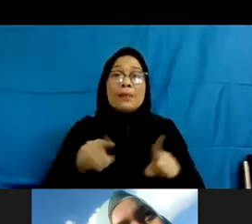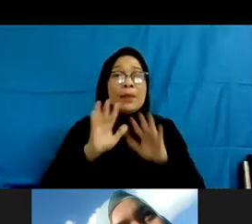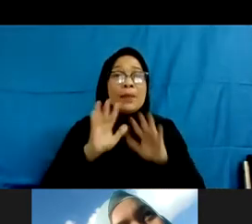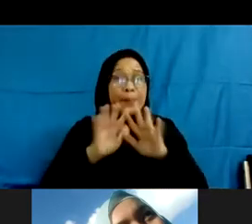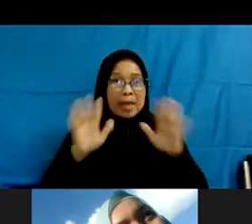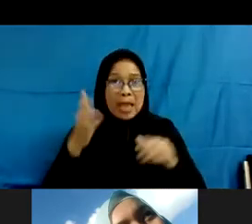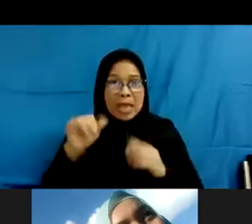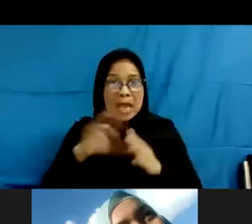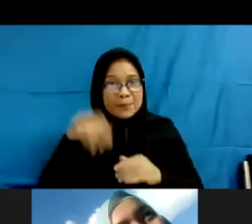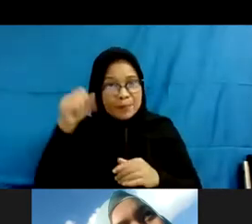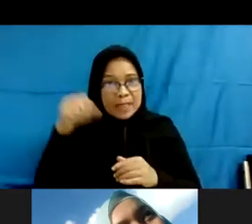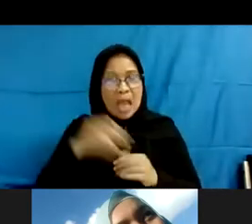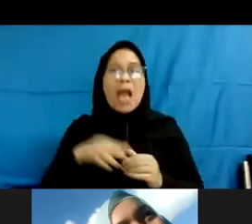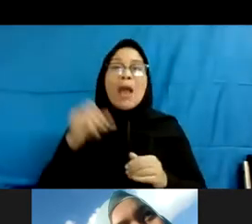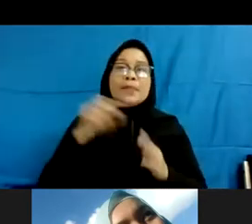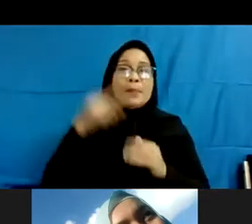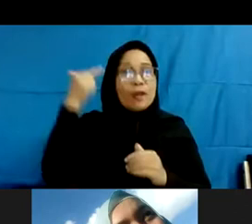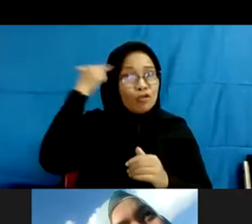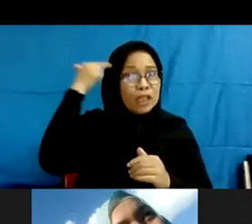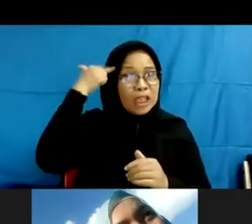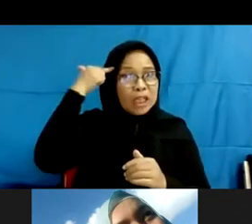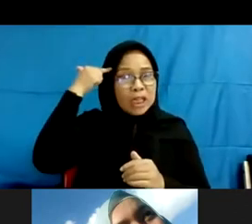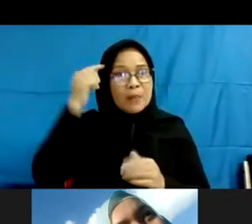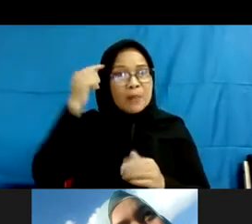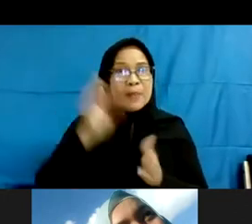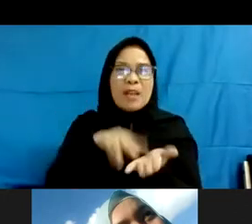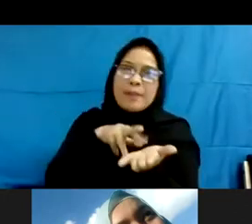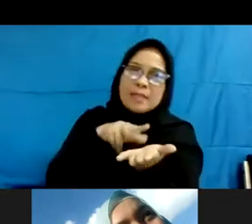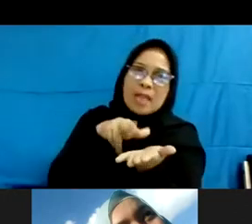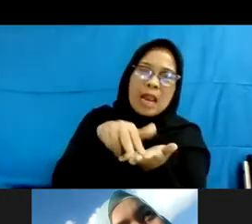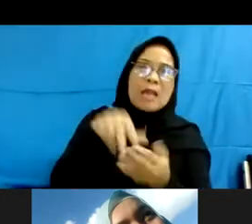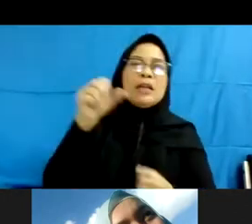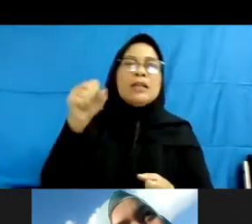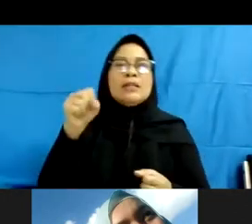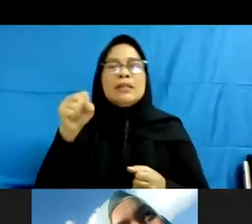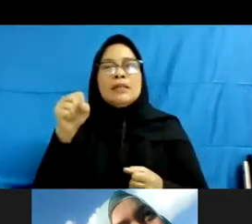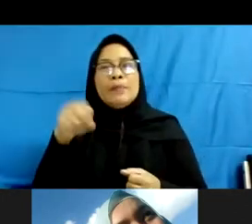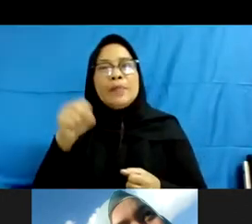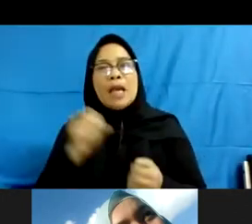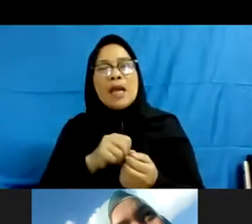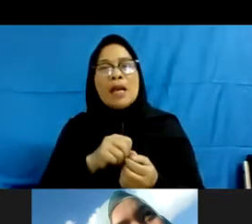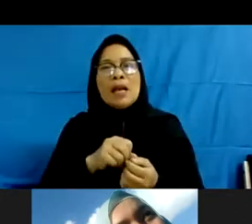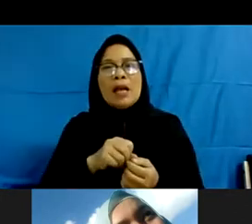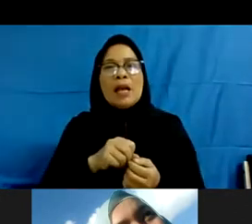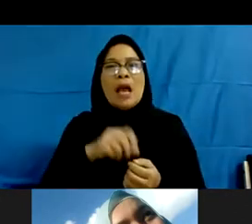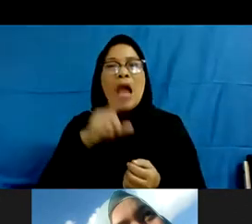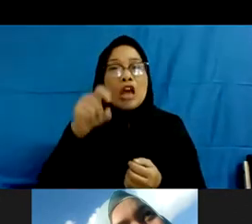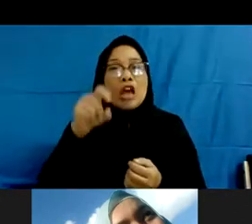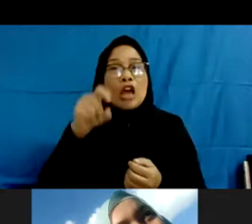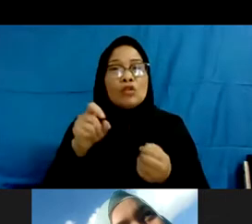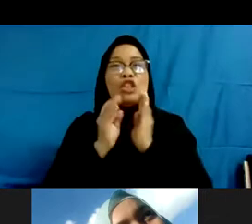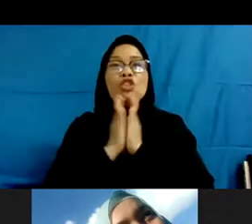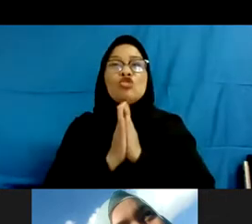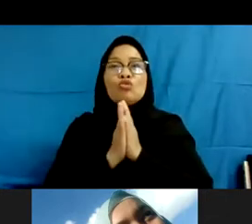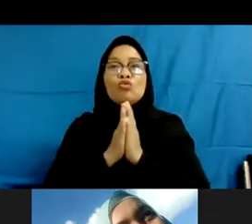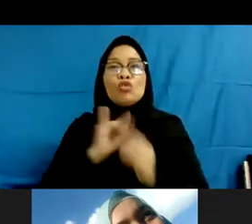masih bisa berpikir, bisa menganalisis, bisa berjalan, bisa banyak hal lah ya yang harus kita syukuri gitu, yang diberikan